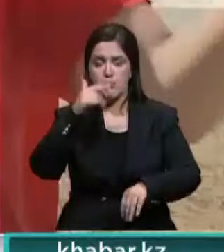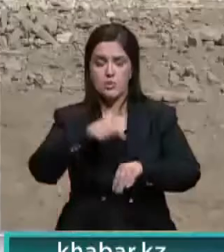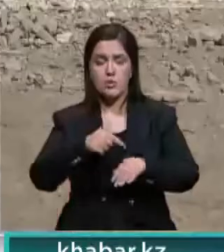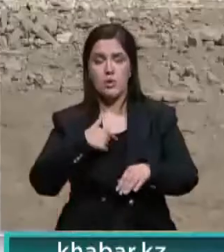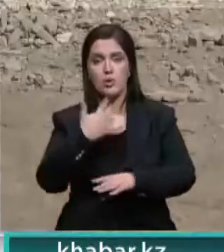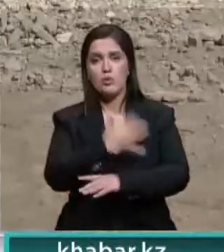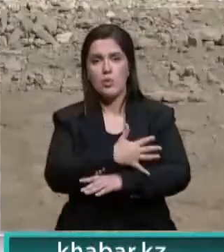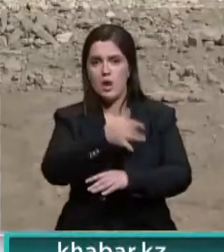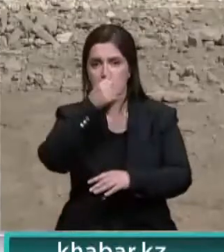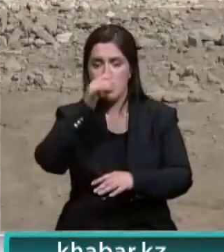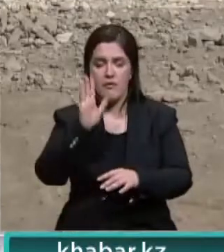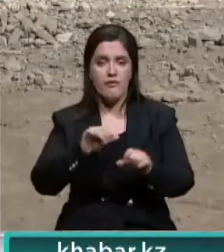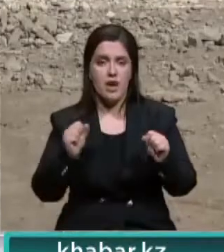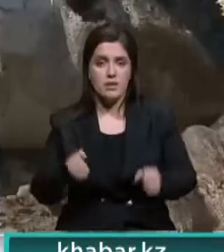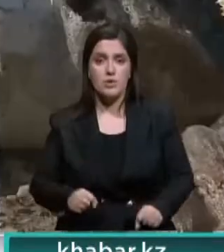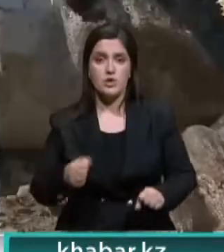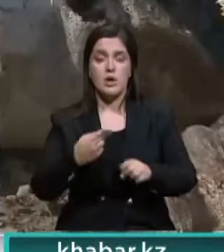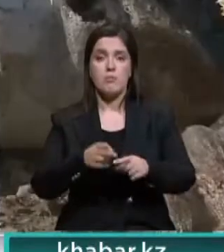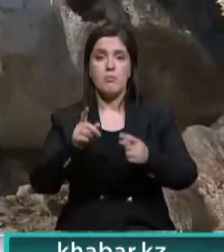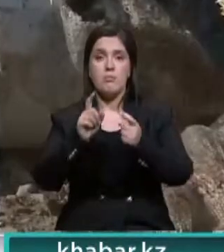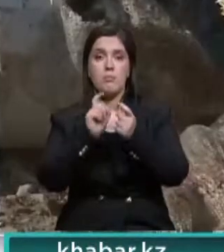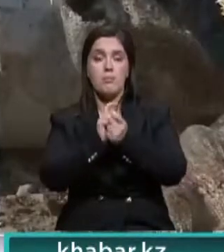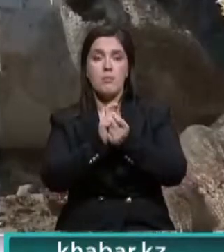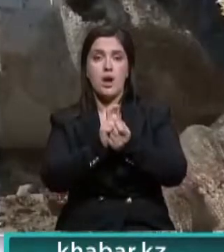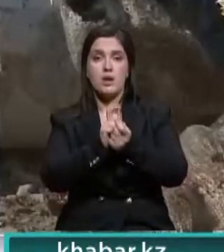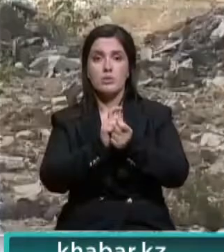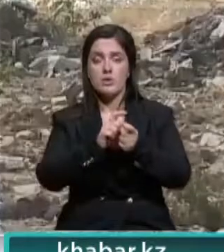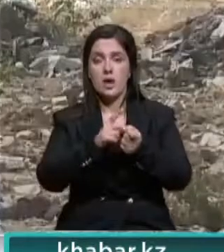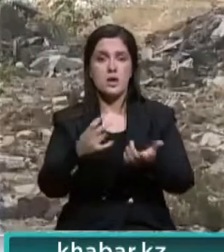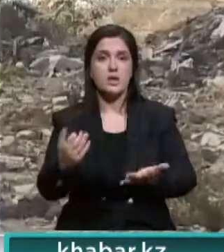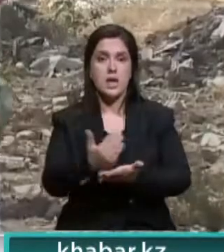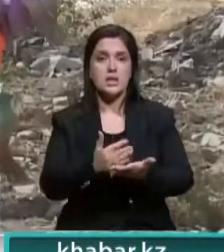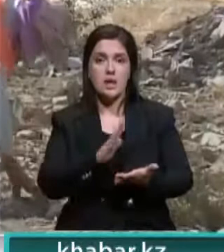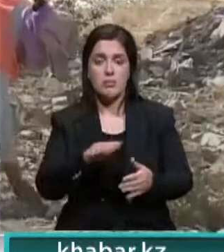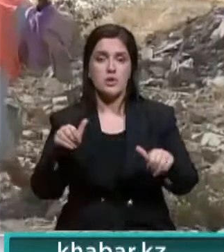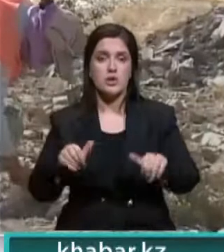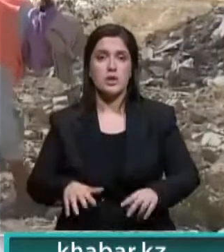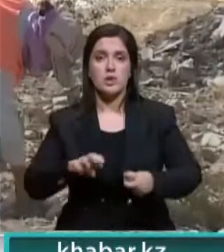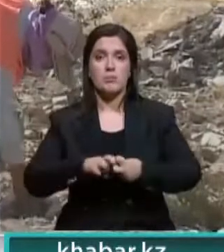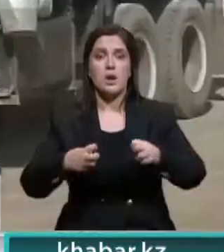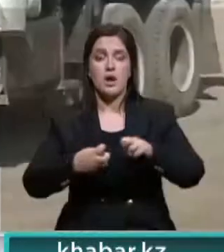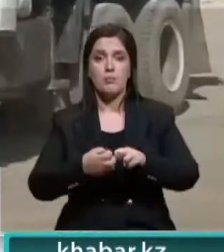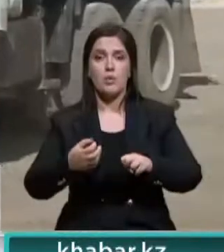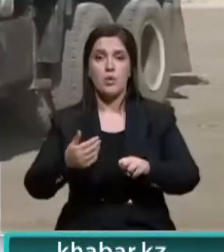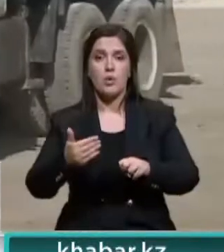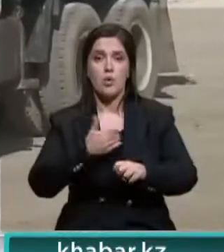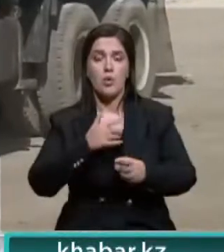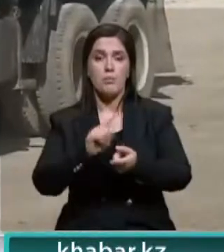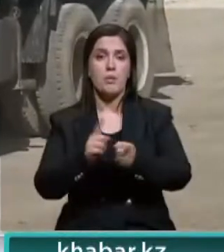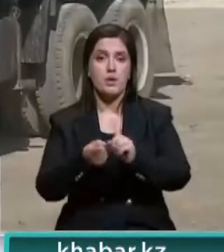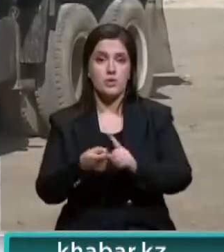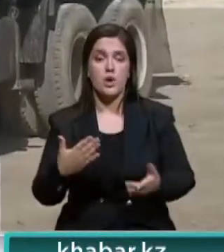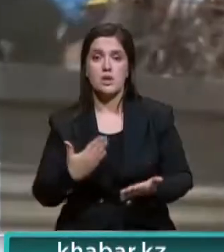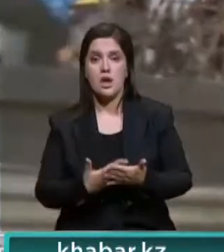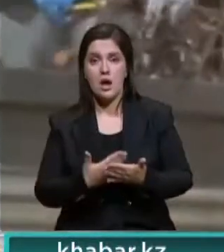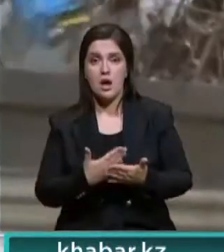невозможно. Впрочем, бороться с нарушителями в Акимате, судя по всему, не собираются. Решить проблему местные власти намерены иначе. Например,